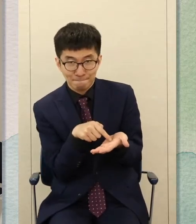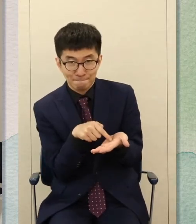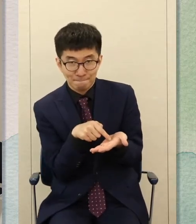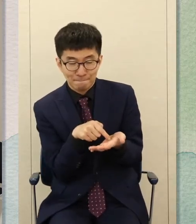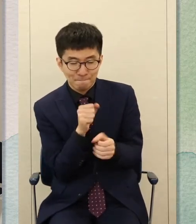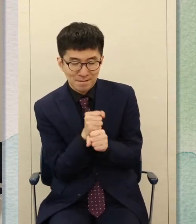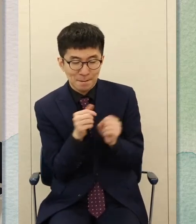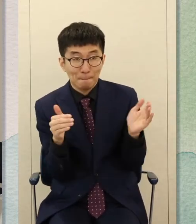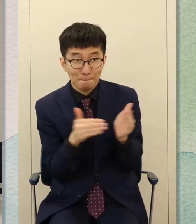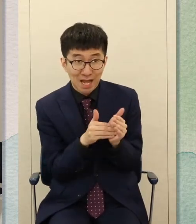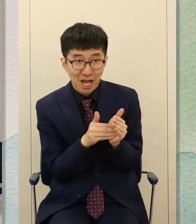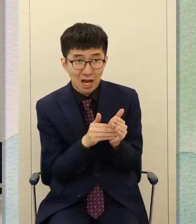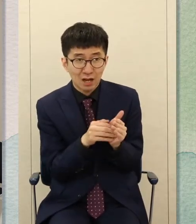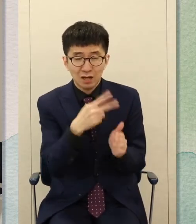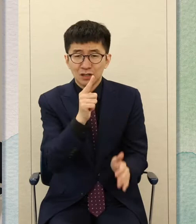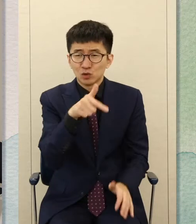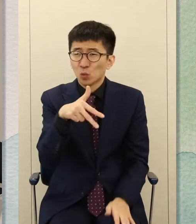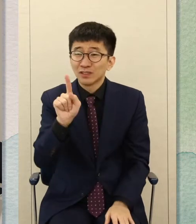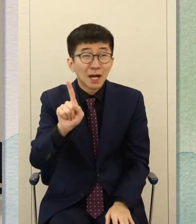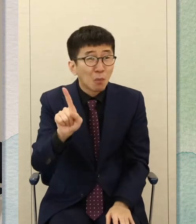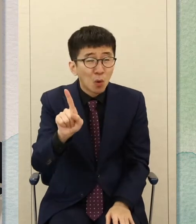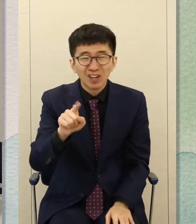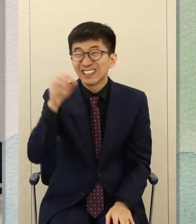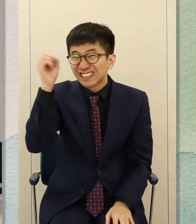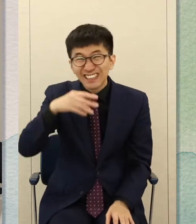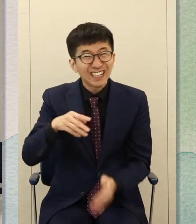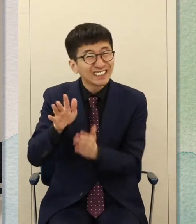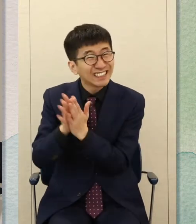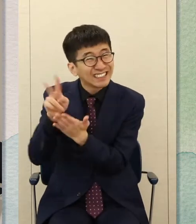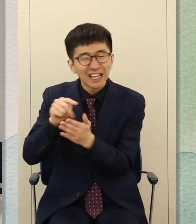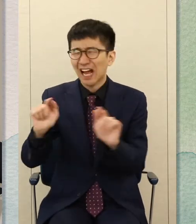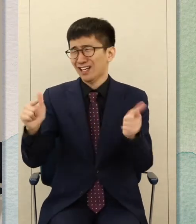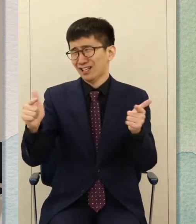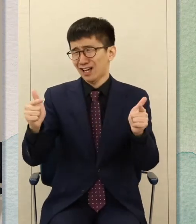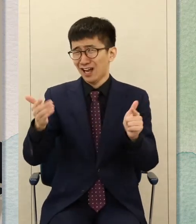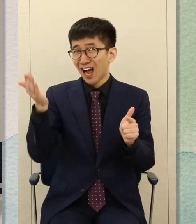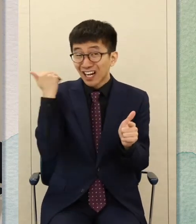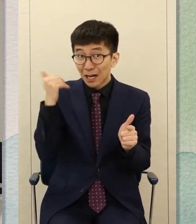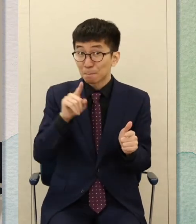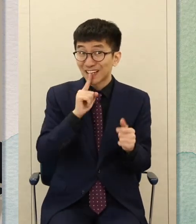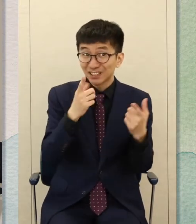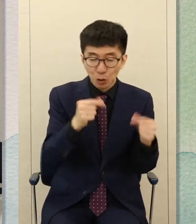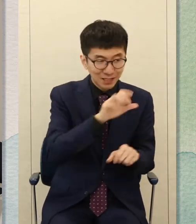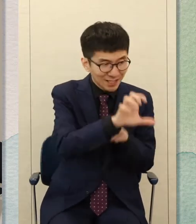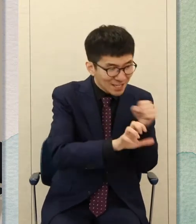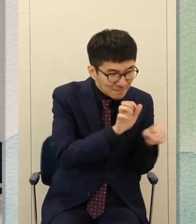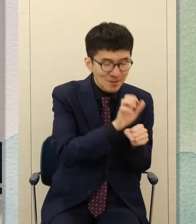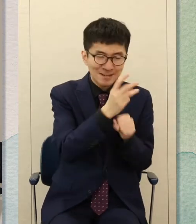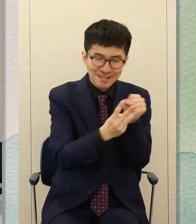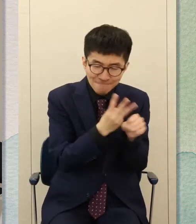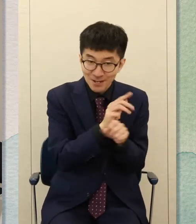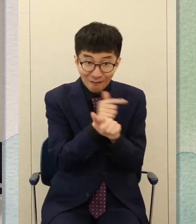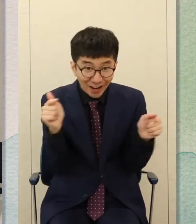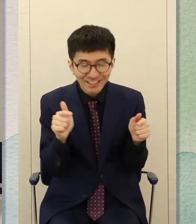독자가 아니고 독서 동아리의 독자들을 말합니다. 독서 공동체에 참여하는 독자들은 그러면 보통 사람이 책 읽는